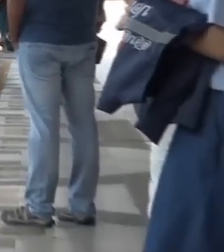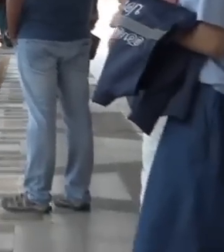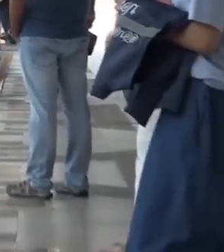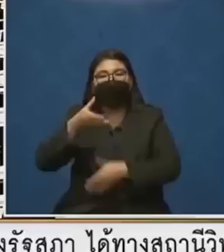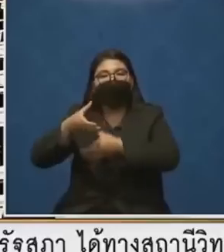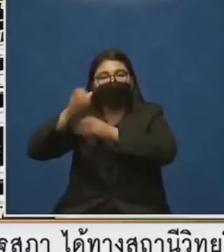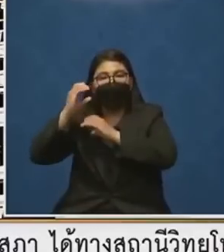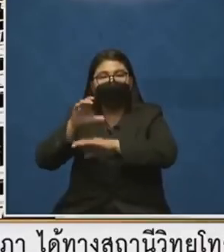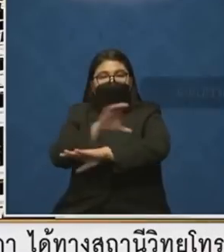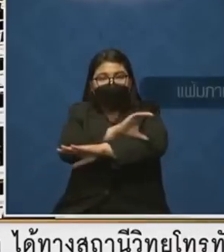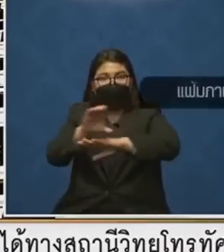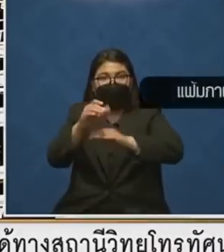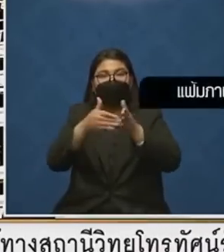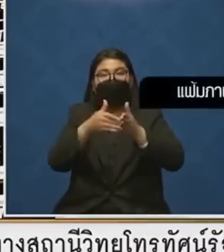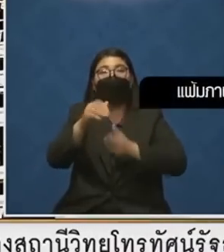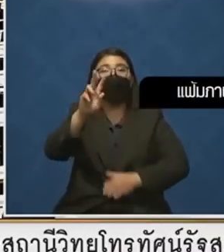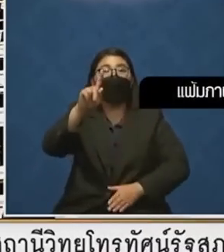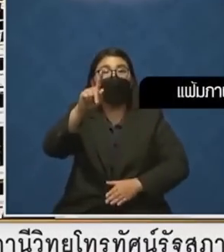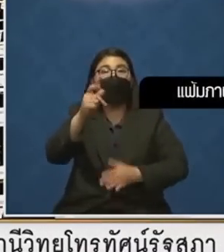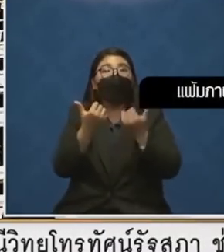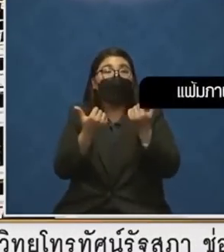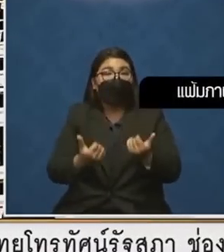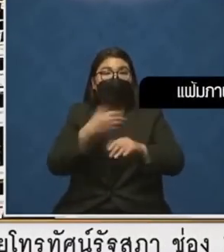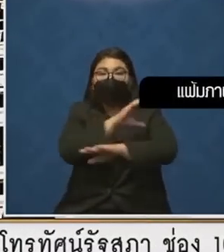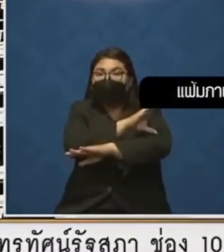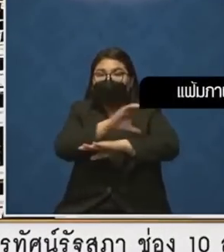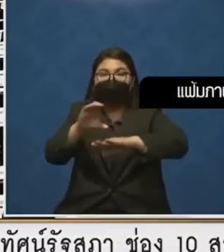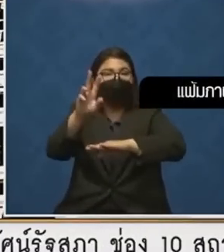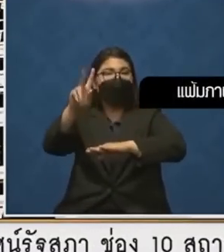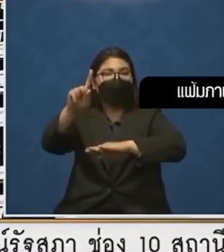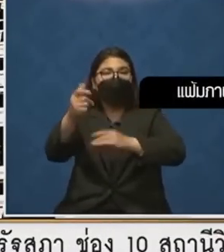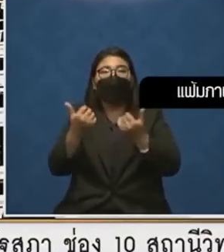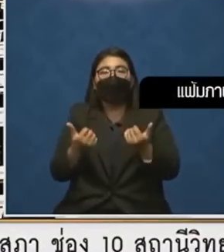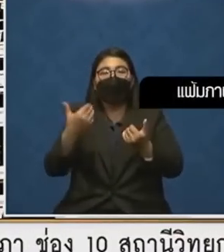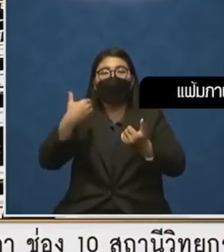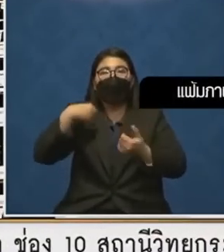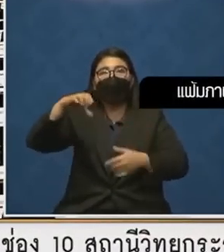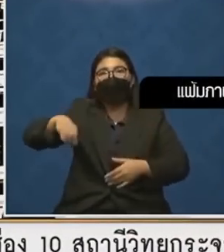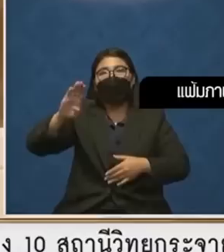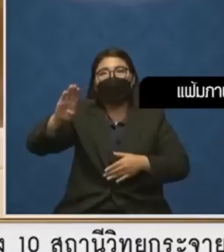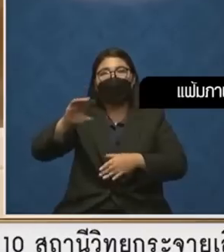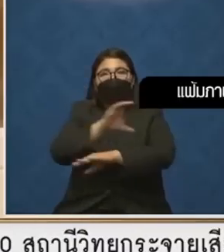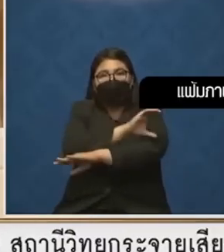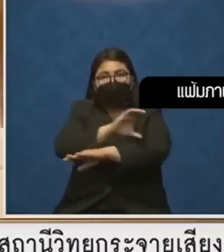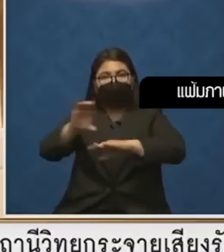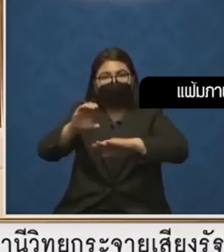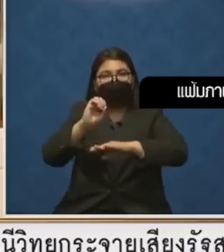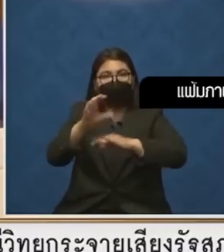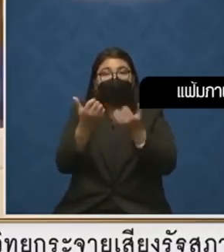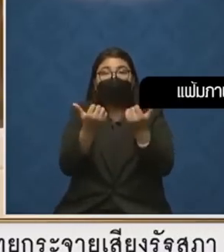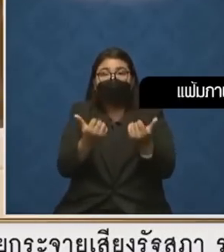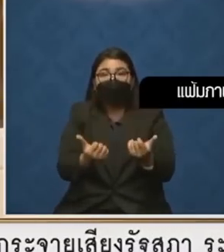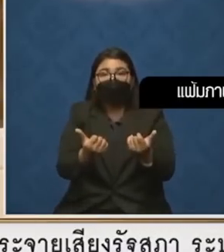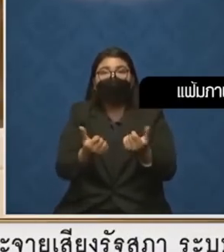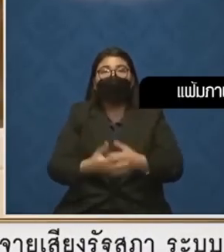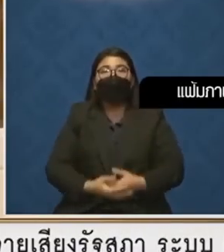แล้วก็เป็นวาระกระทู้ถามส่วนที่วาจาประเดิมชัยบุญช่วยเหลือ smoyพรรคเพื่อไทยสอบถามพลเอกอนุพงษ์ต่อการ